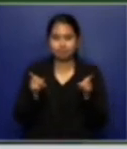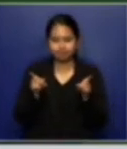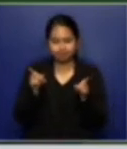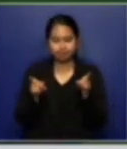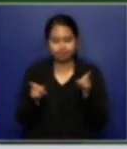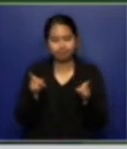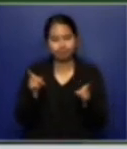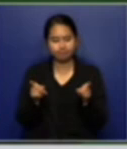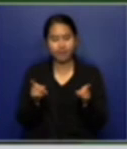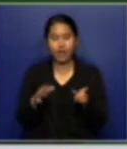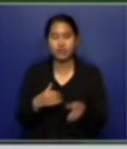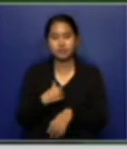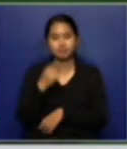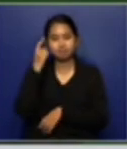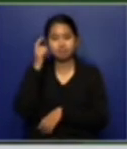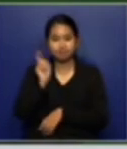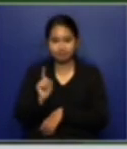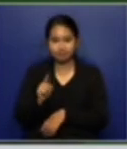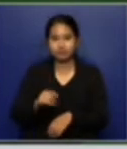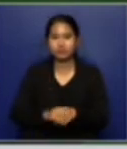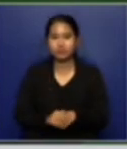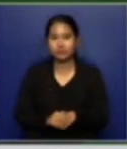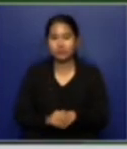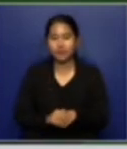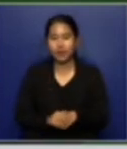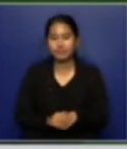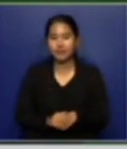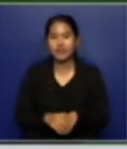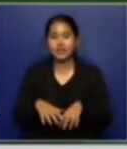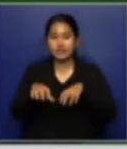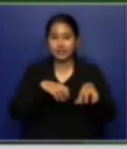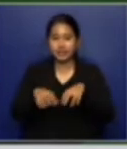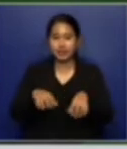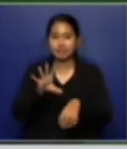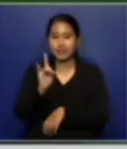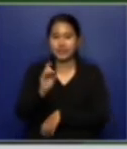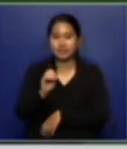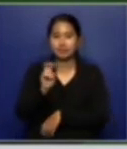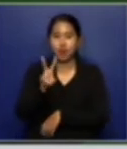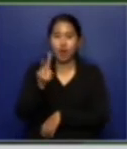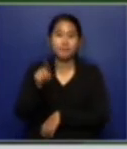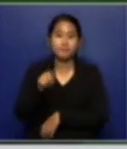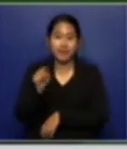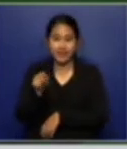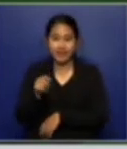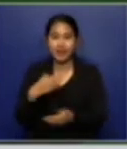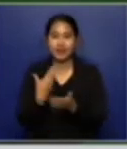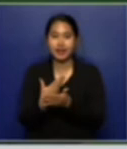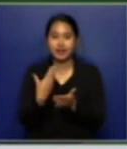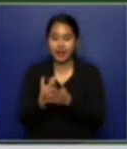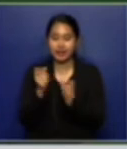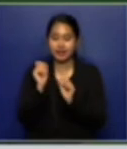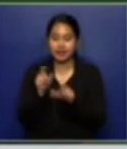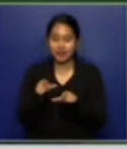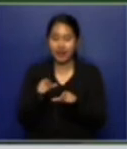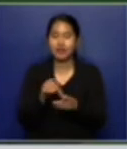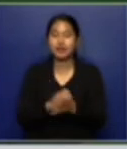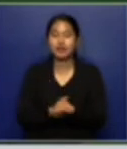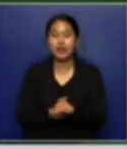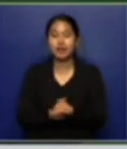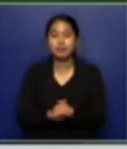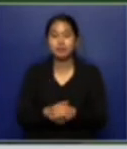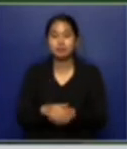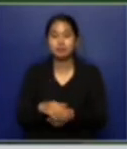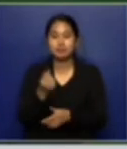ณนะคะจะเป็นร้อยละ82นะคะในขณะที่รายจ่ายสำหรับบูรณาการจะเป็น